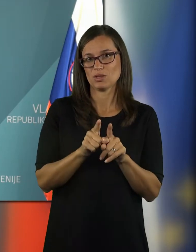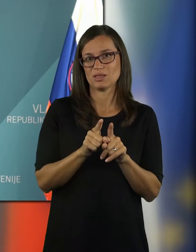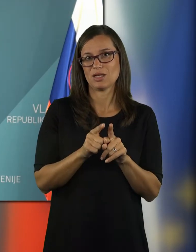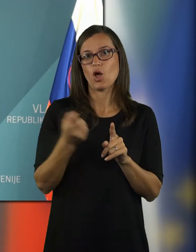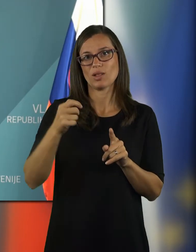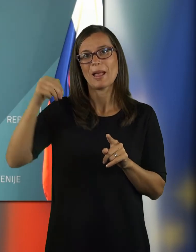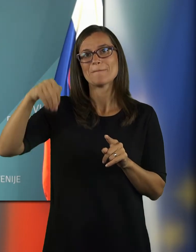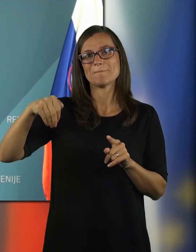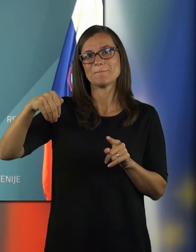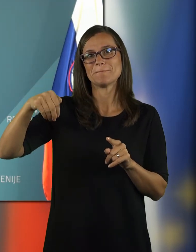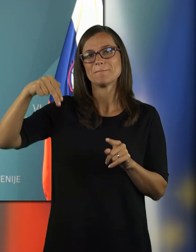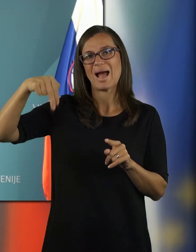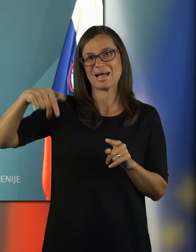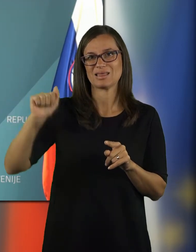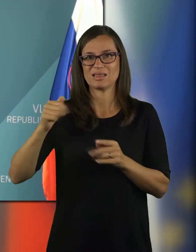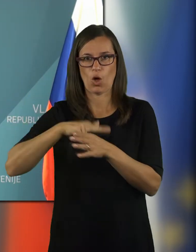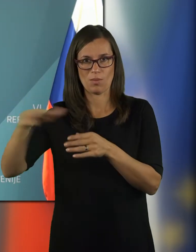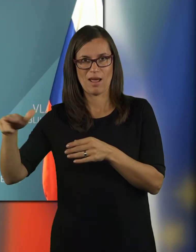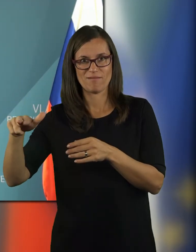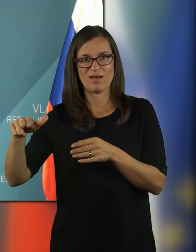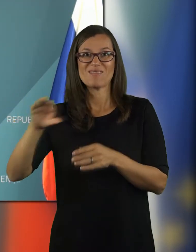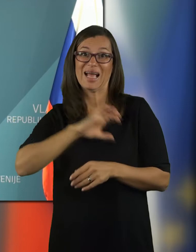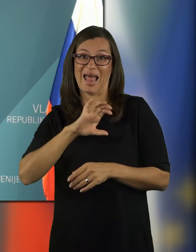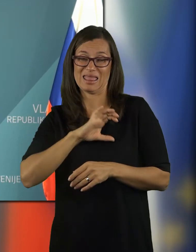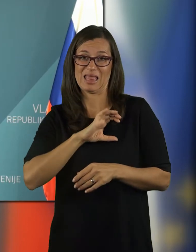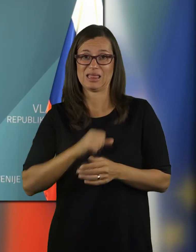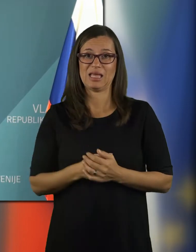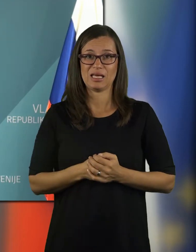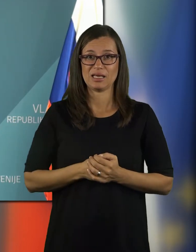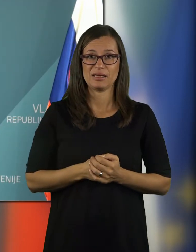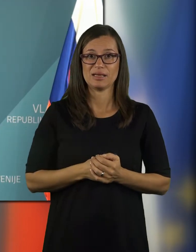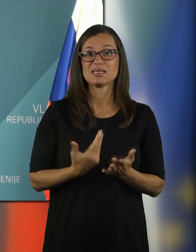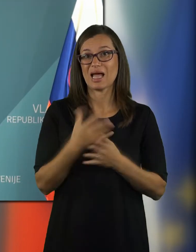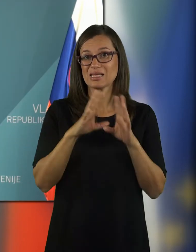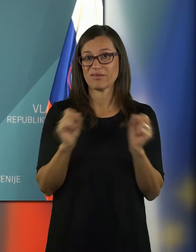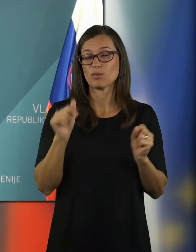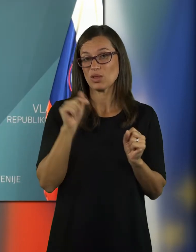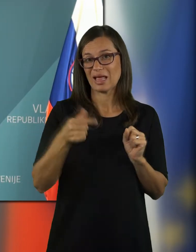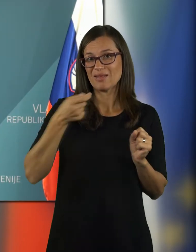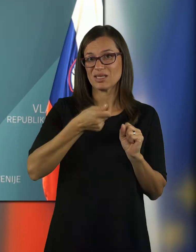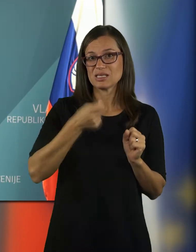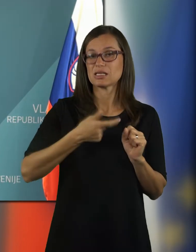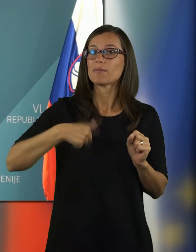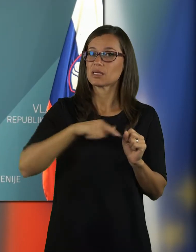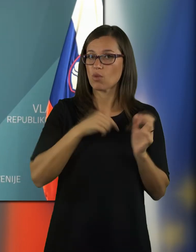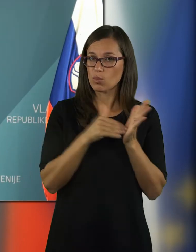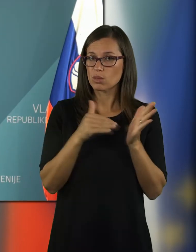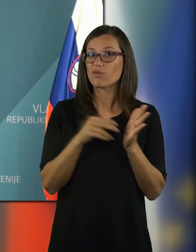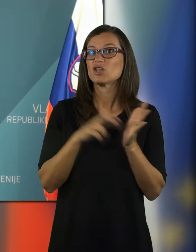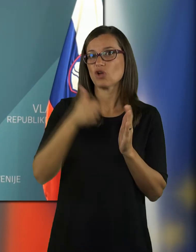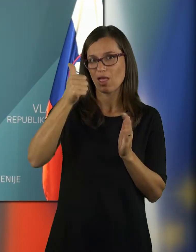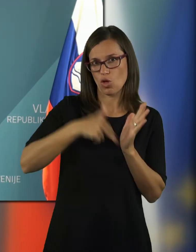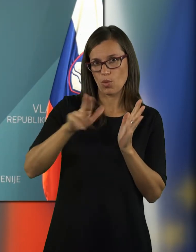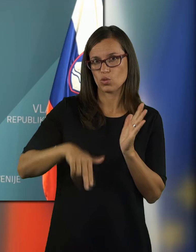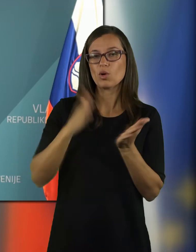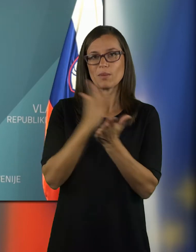strani Magnine uprave v Kanadi. Seveda pa za izvedbo te investicije smo rabili pa še eno